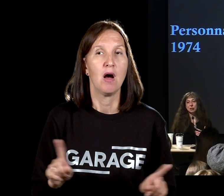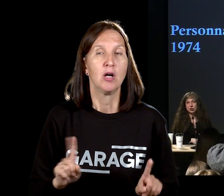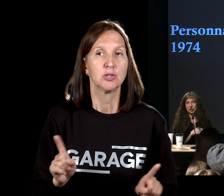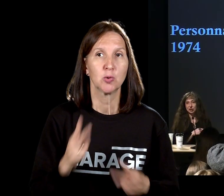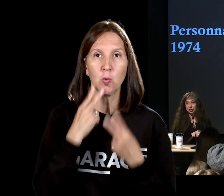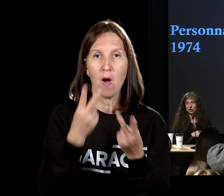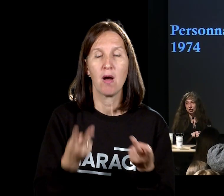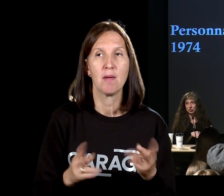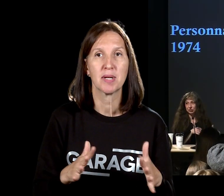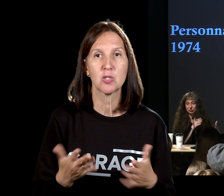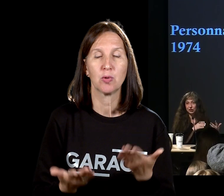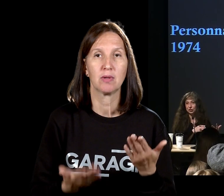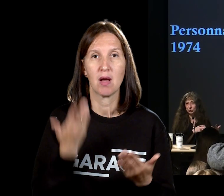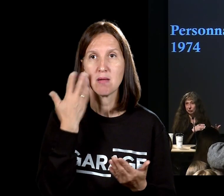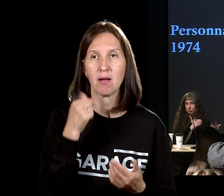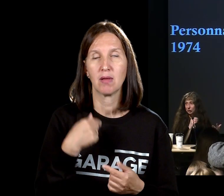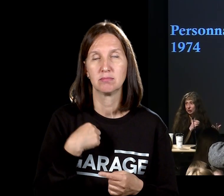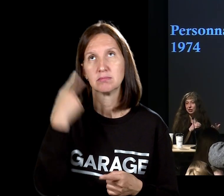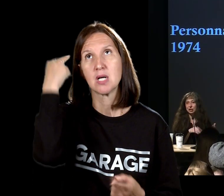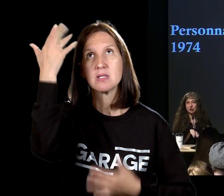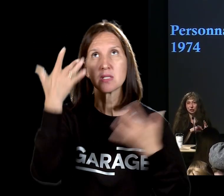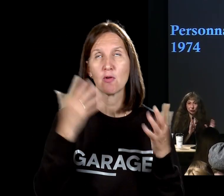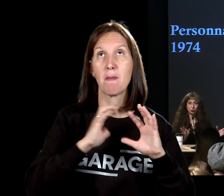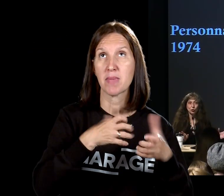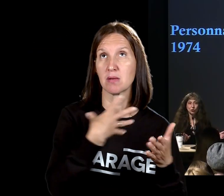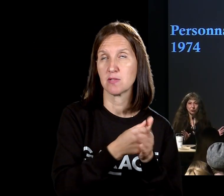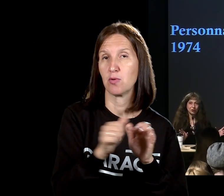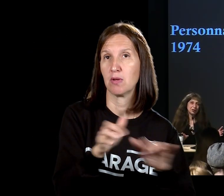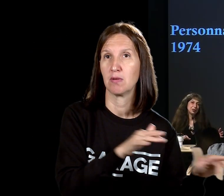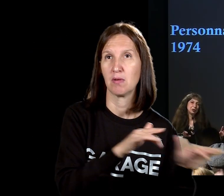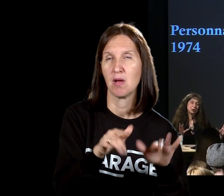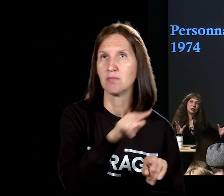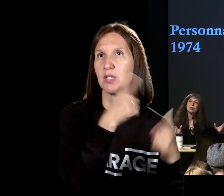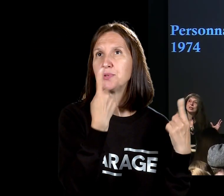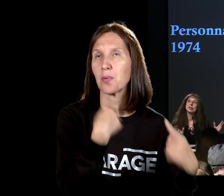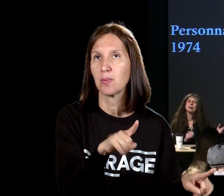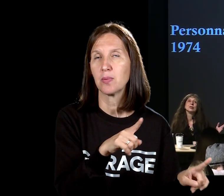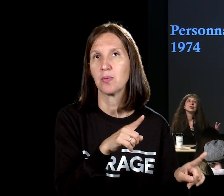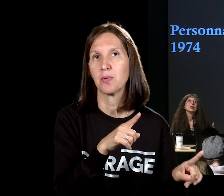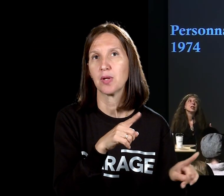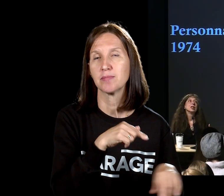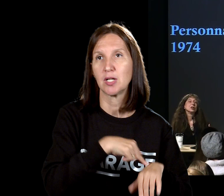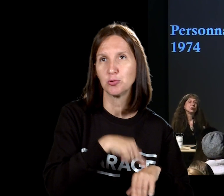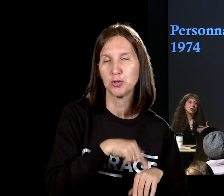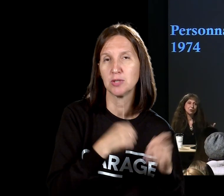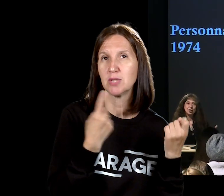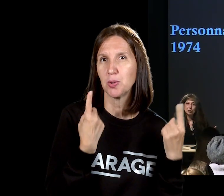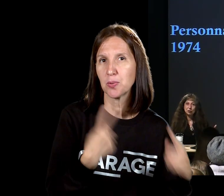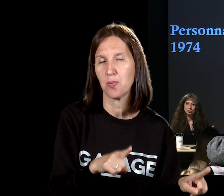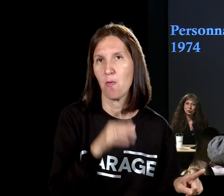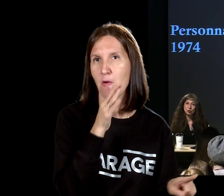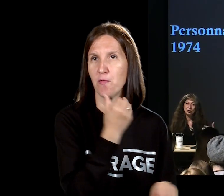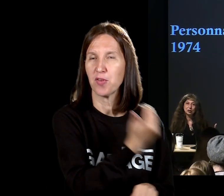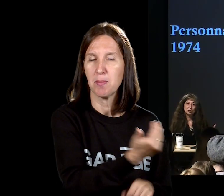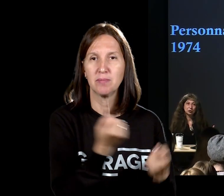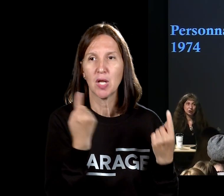когда персонажи из этого сновиденческого мира с другой гравитацией, с другими какими-то, с другим